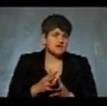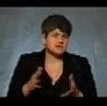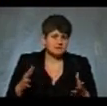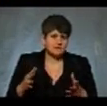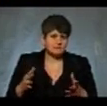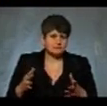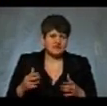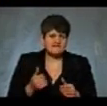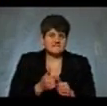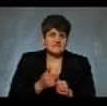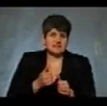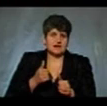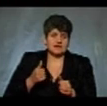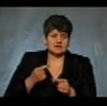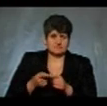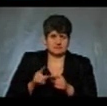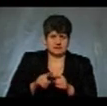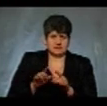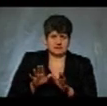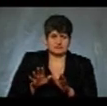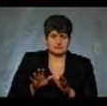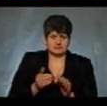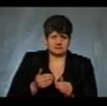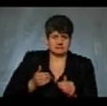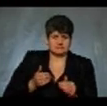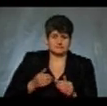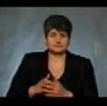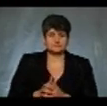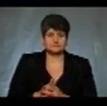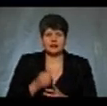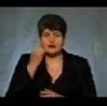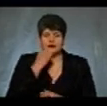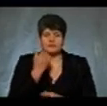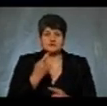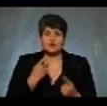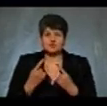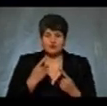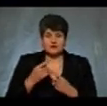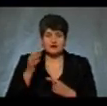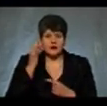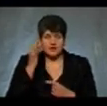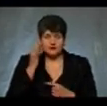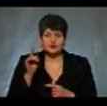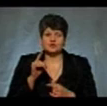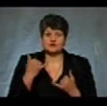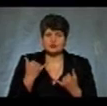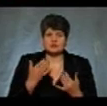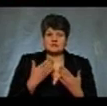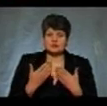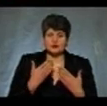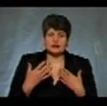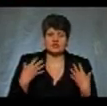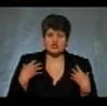цьому віддалятися від таких предметів на певну відстань. Я дякую вам за розмову і нагадаю, що сьогодні ми спілкувалися